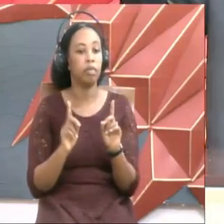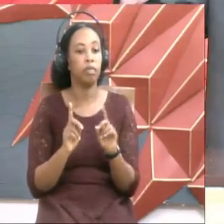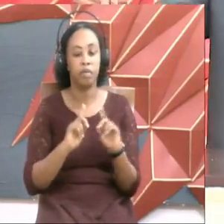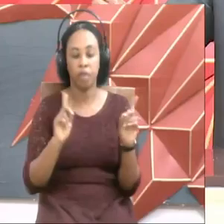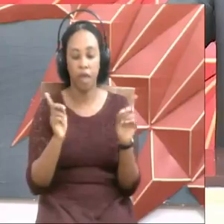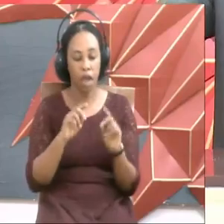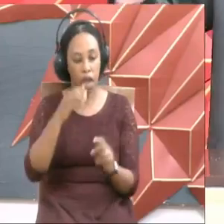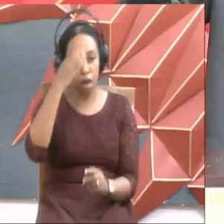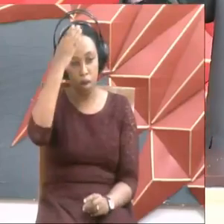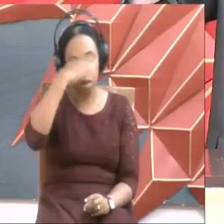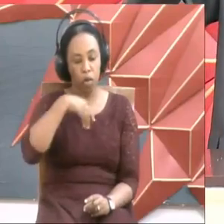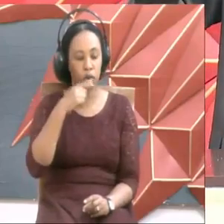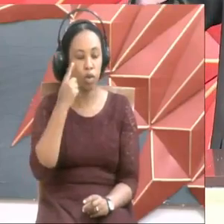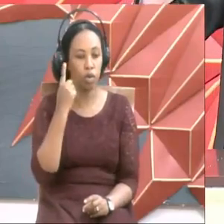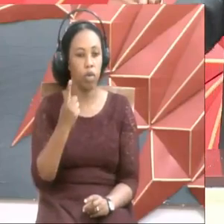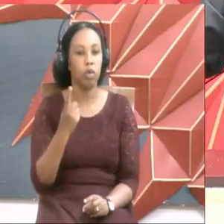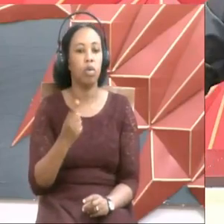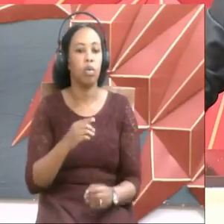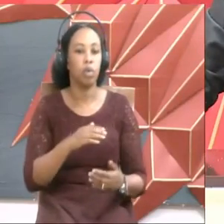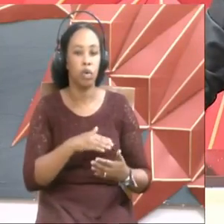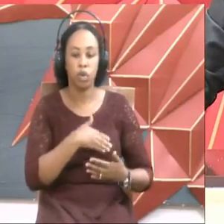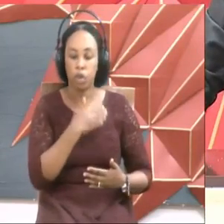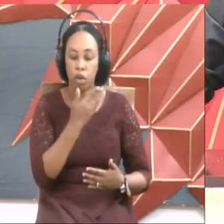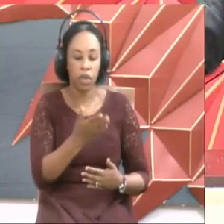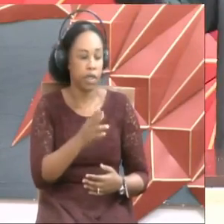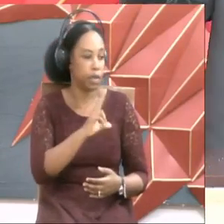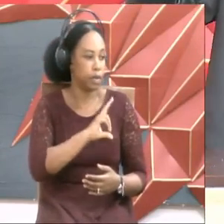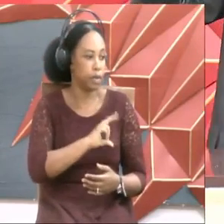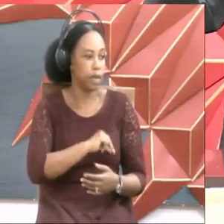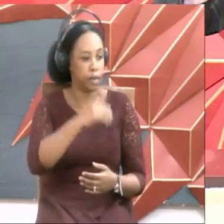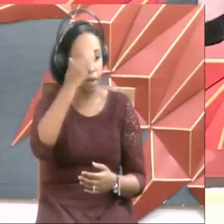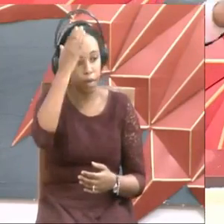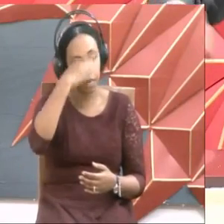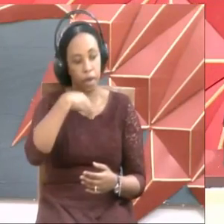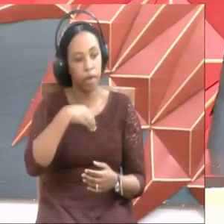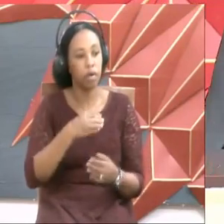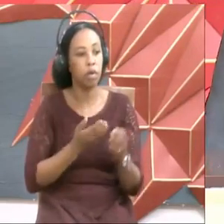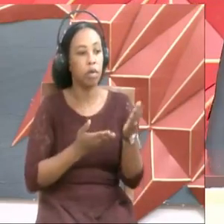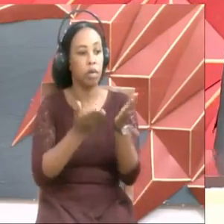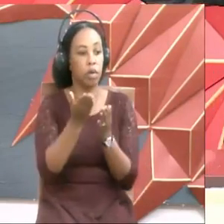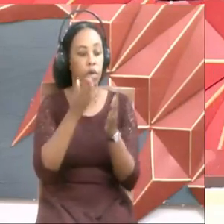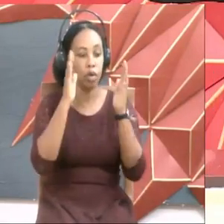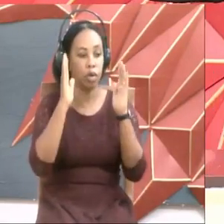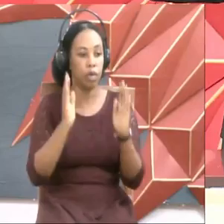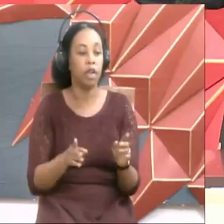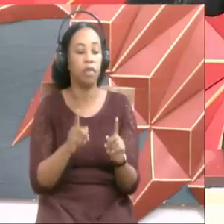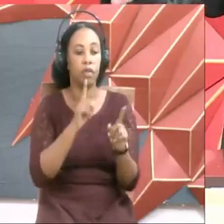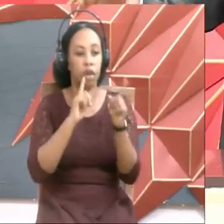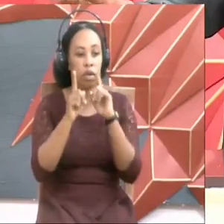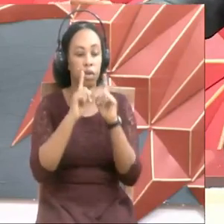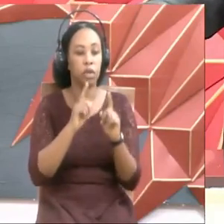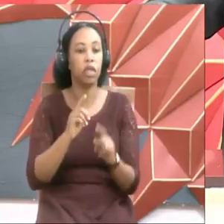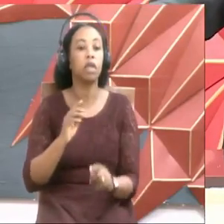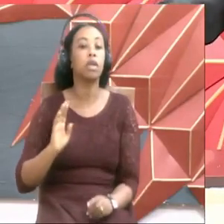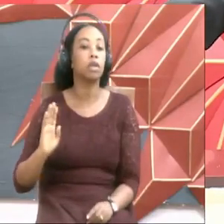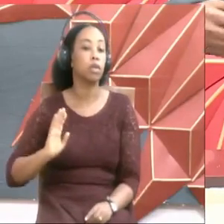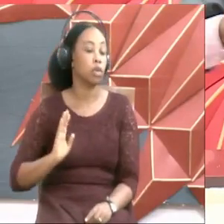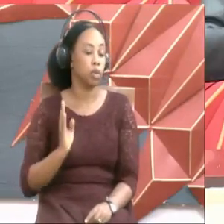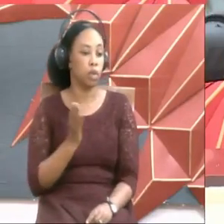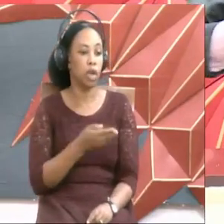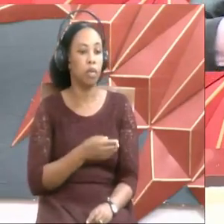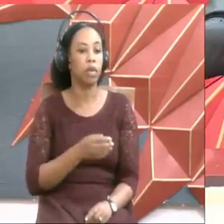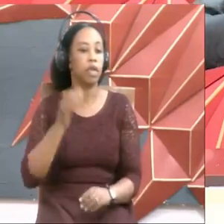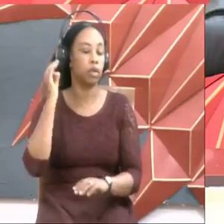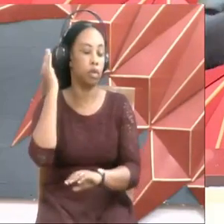muntu n'umwe ukiza ibyaha by'abantu umugaragu w'imana avuga ati twebwe turabwiriza ijambo ry'imana ariko